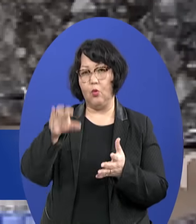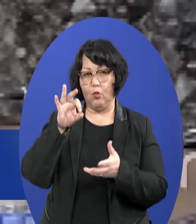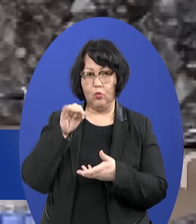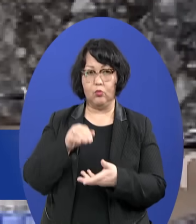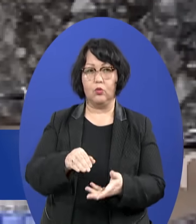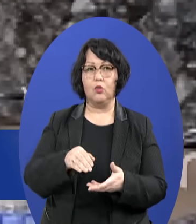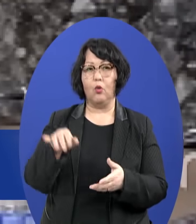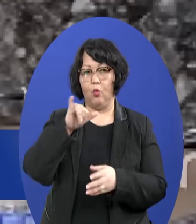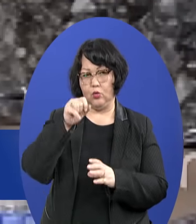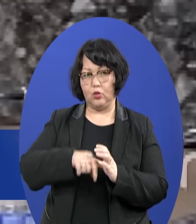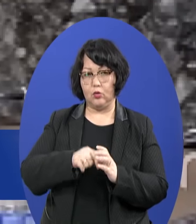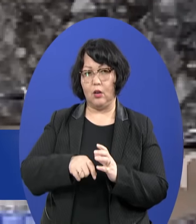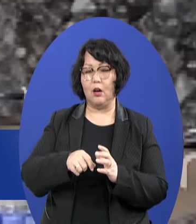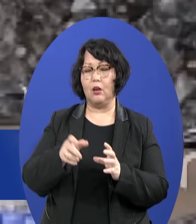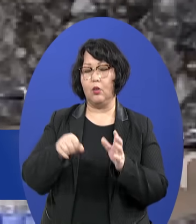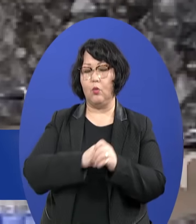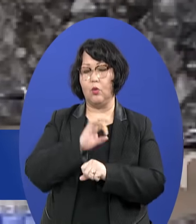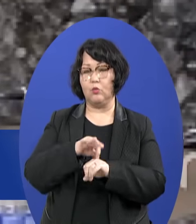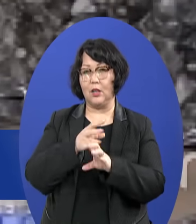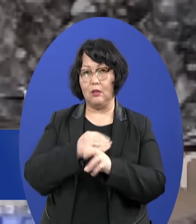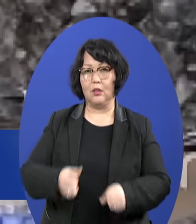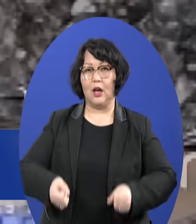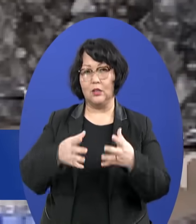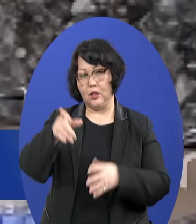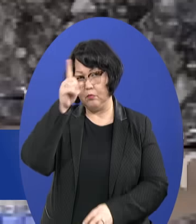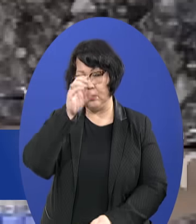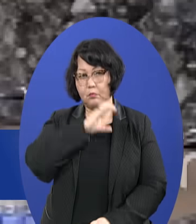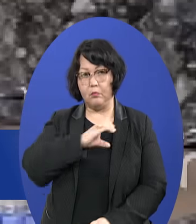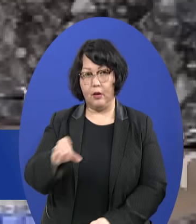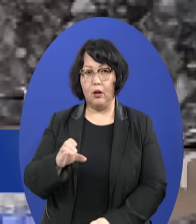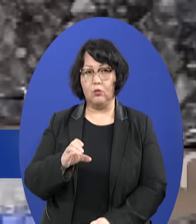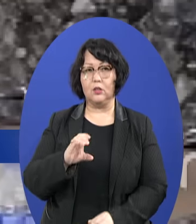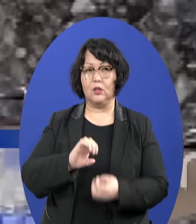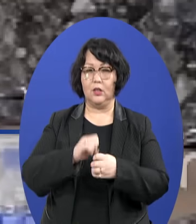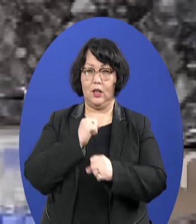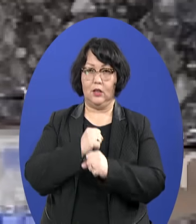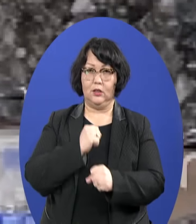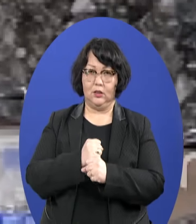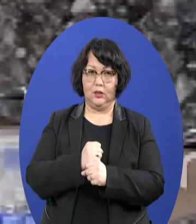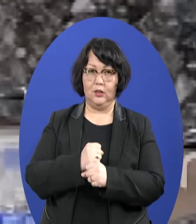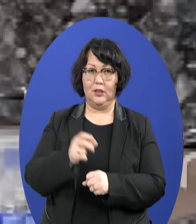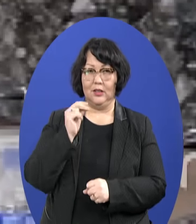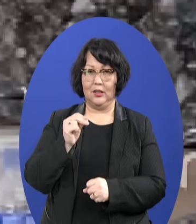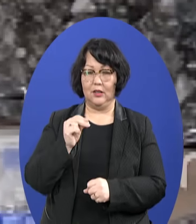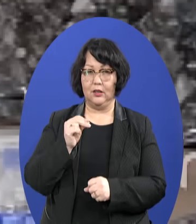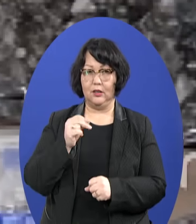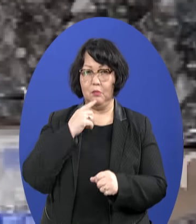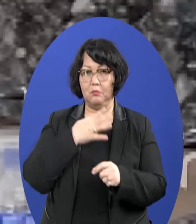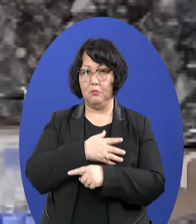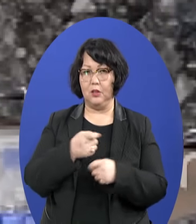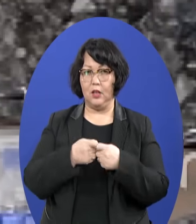халдвар гарснаас хойш нийт эрүүл мэндийн байгууллагуудын маань гүйцэтгэл биелэхгүй байгаа. Ер